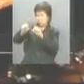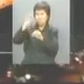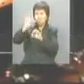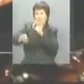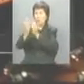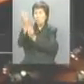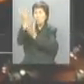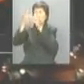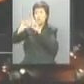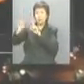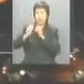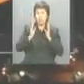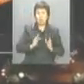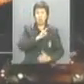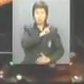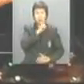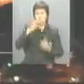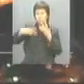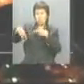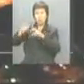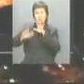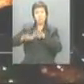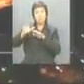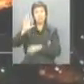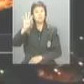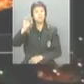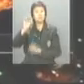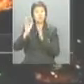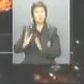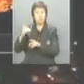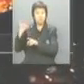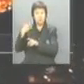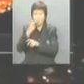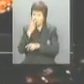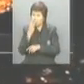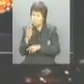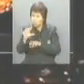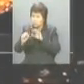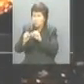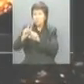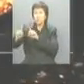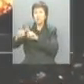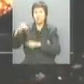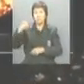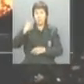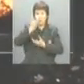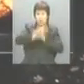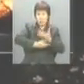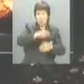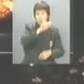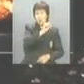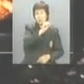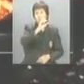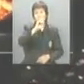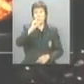ามควบคุมสถานการณ์ค่ะนอกจากศูนย์กระจายสินค้าของโซนี่แล้วนะคะยังมีรายงานว่าอาคารร้าน